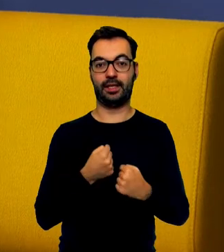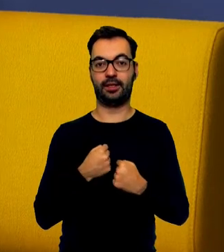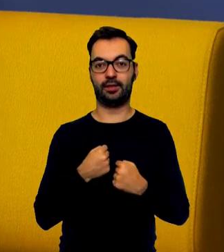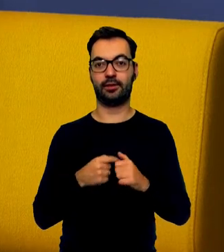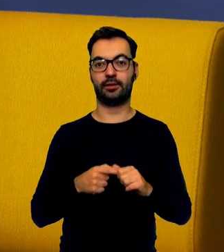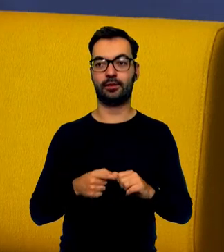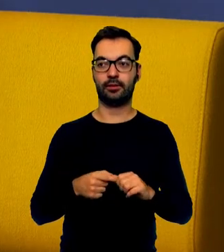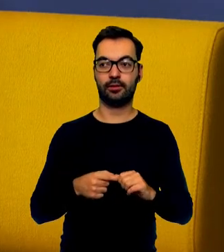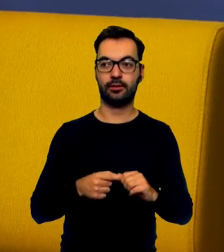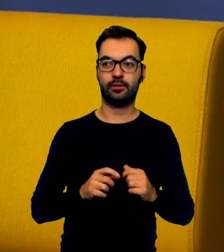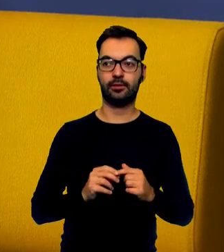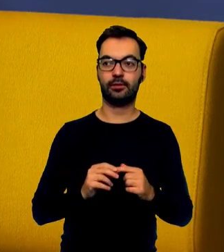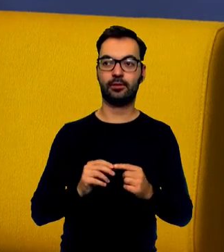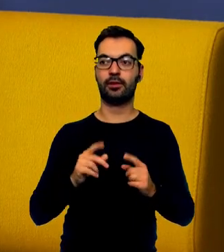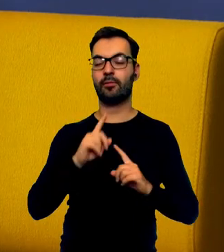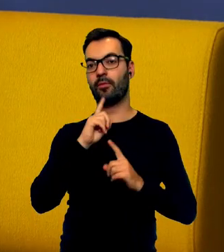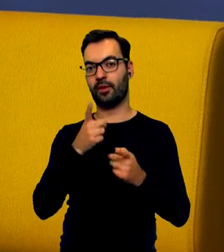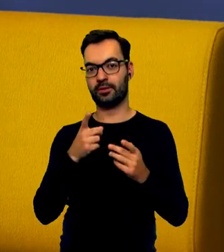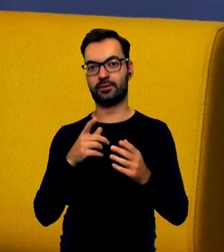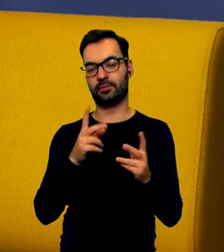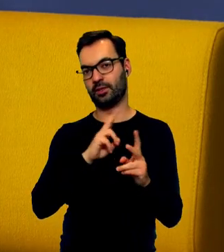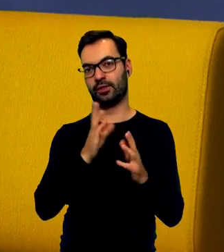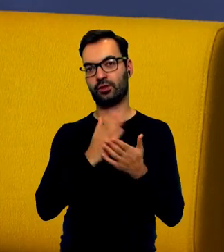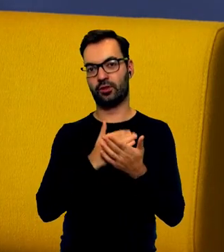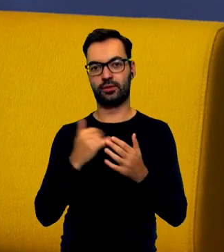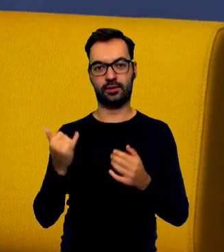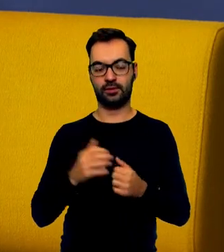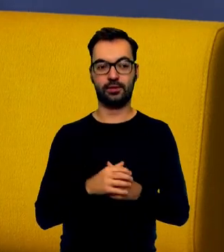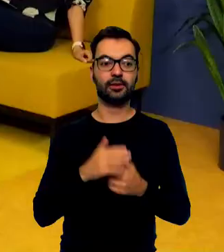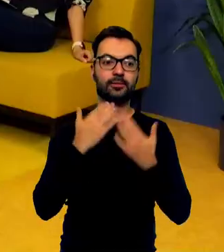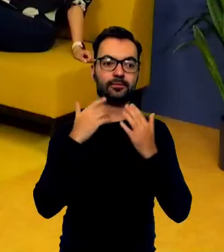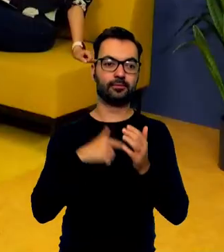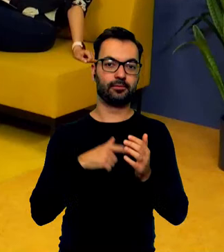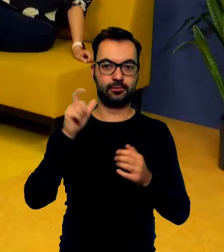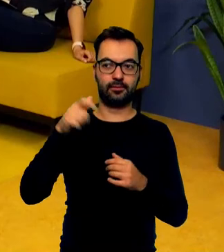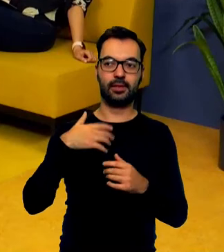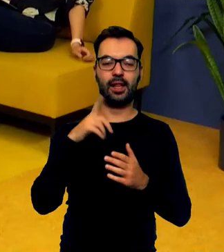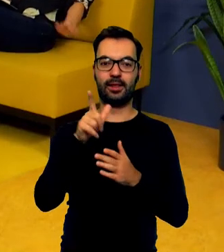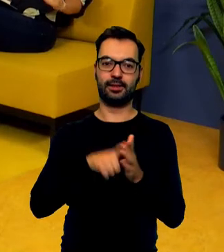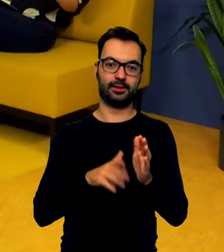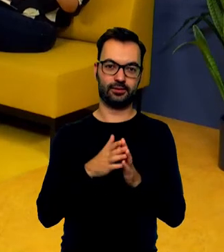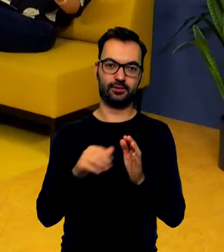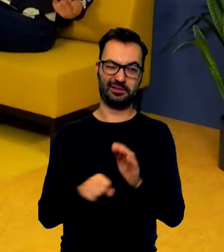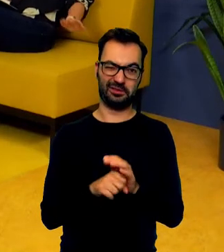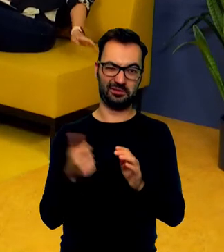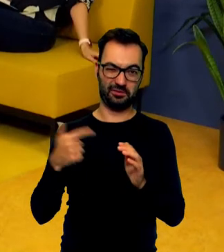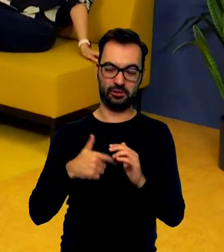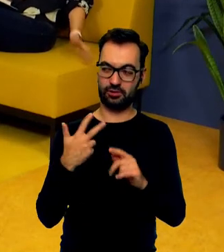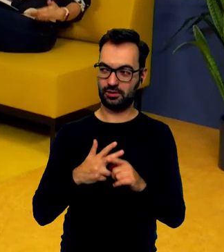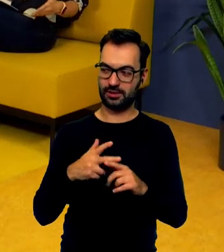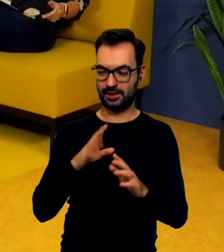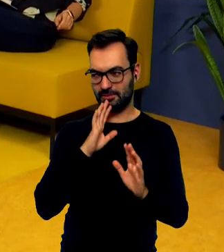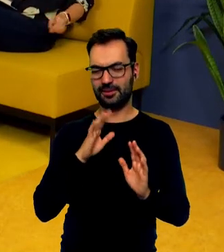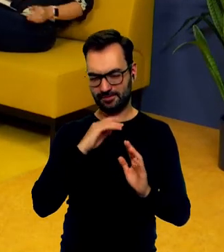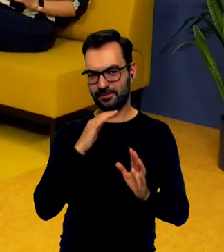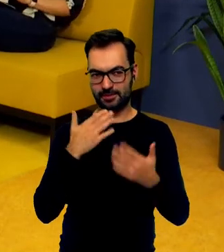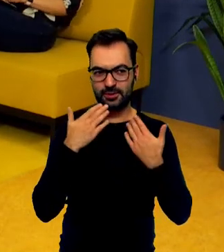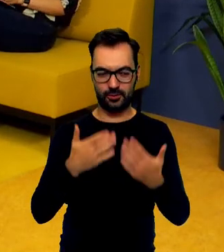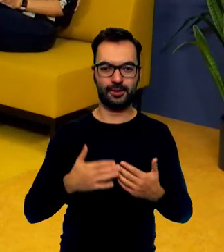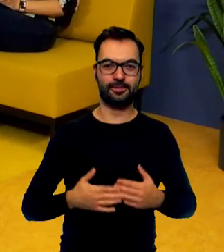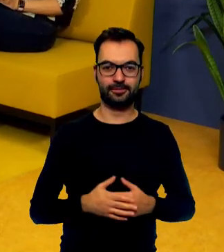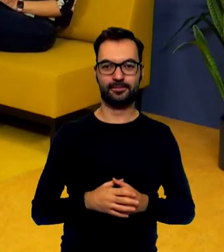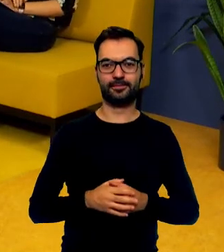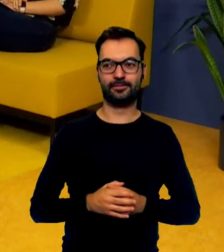właśnie jakieś rekomendacje lekturowe po każdym rozdziale daję. Dzięki Tobie mam listę lektur do 2030 roku chyba, także bardzo dziękuję